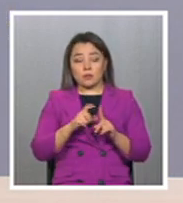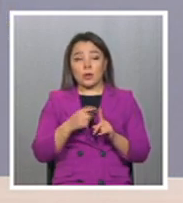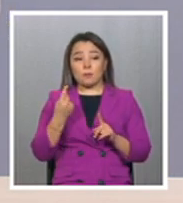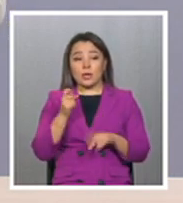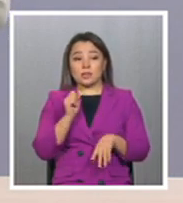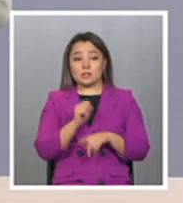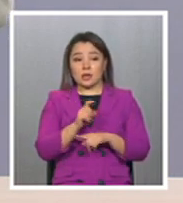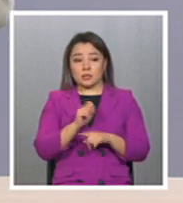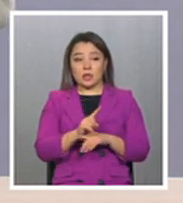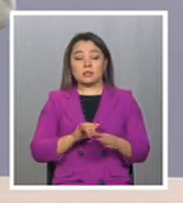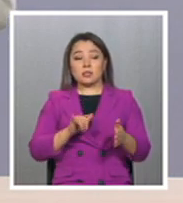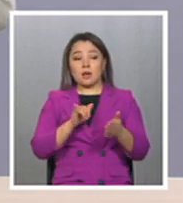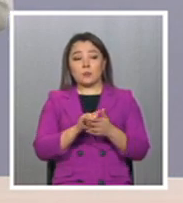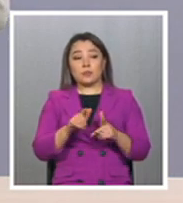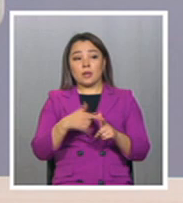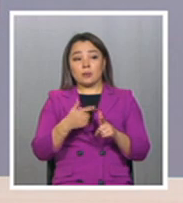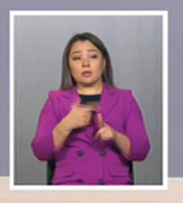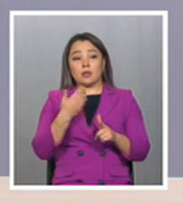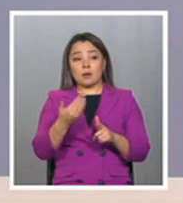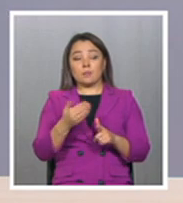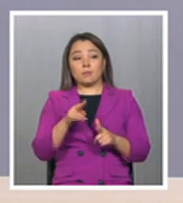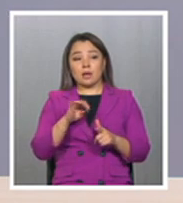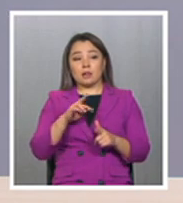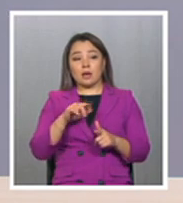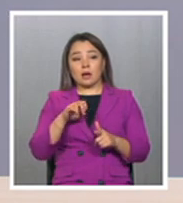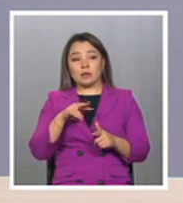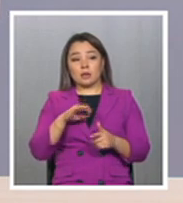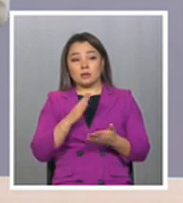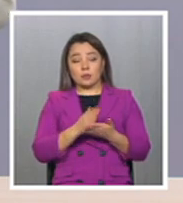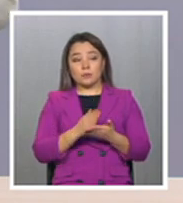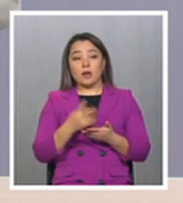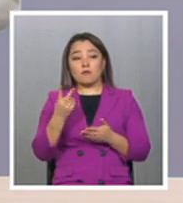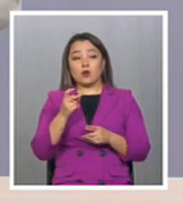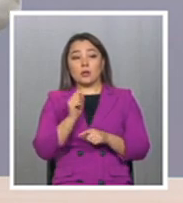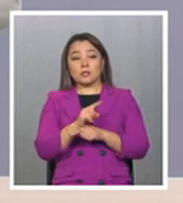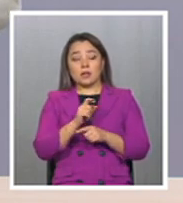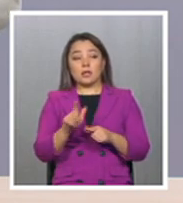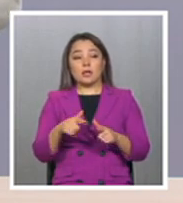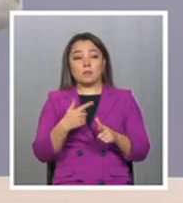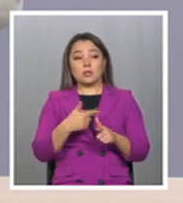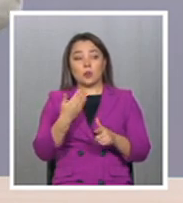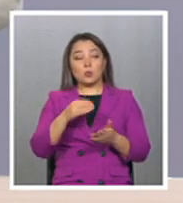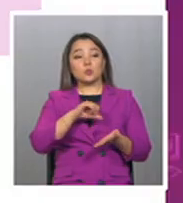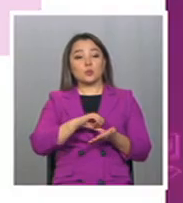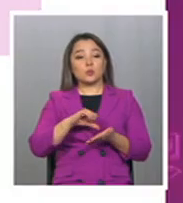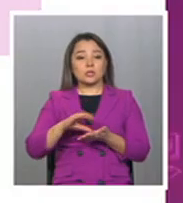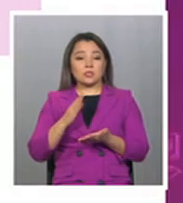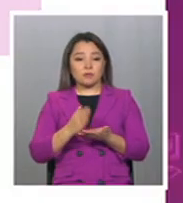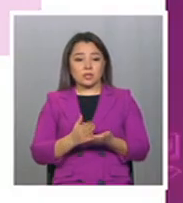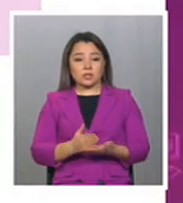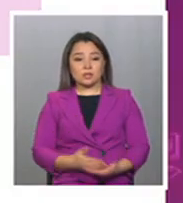задании вставьте имена прилагательные, а во втором задании – имена существительные.